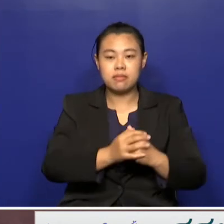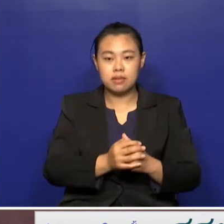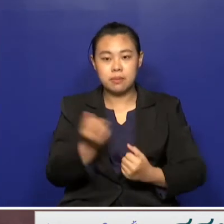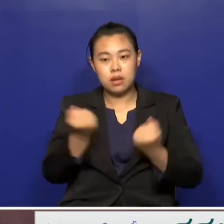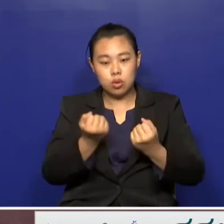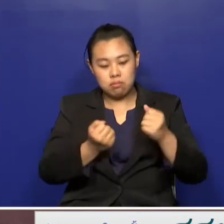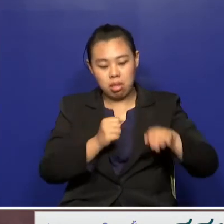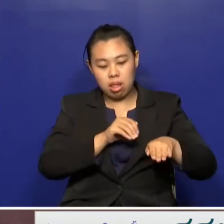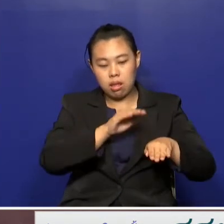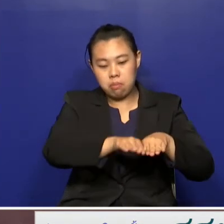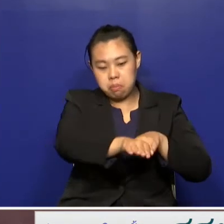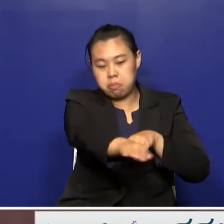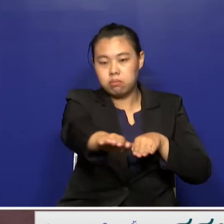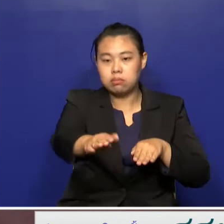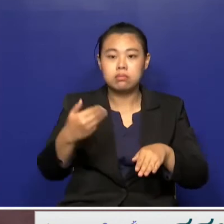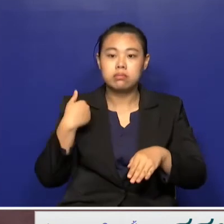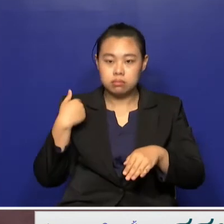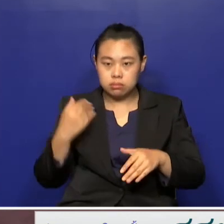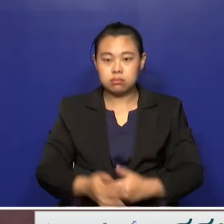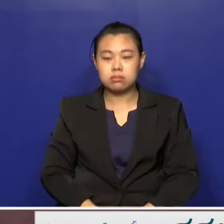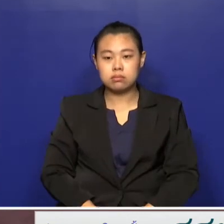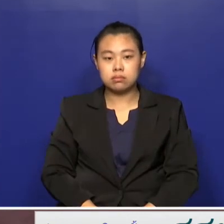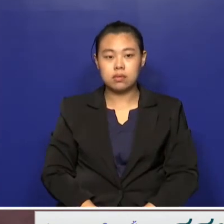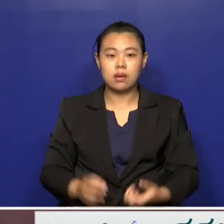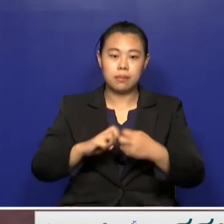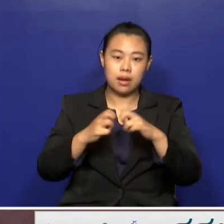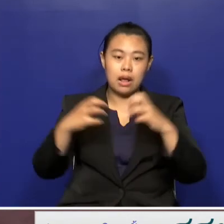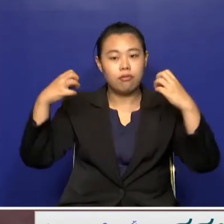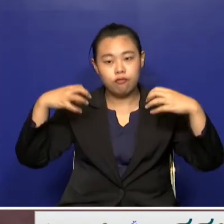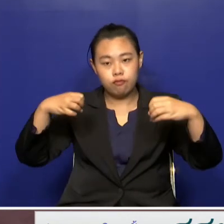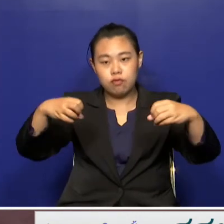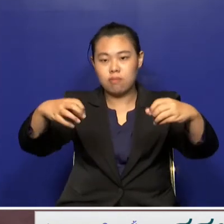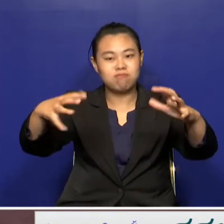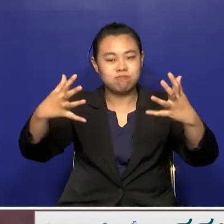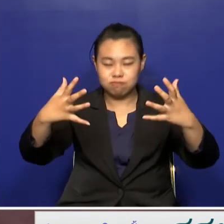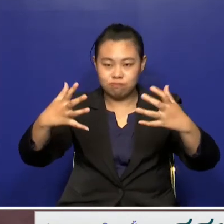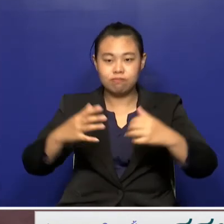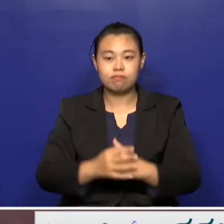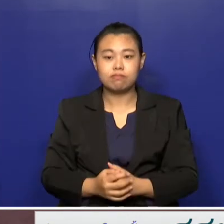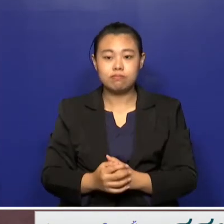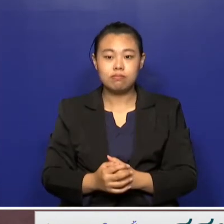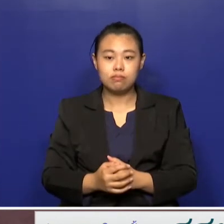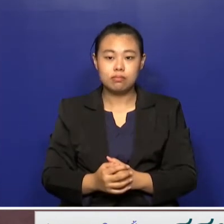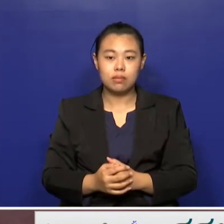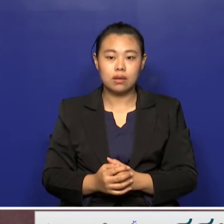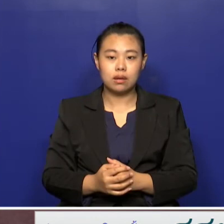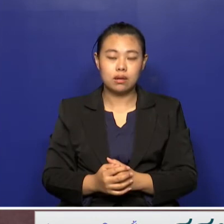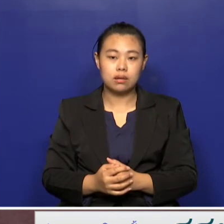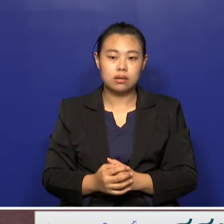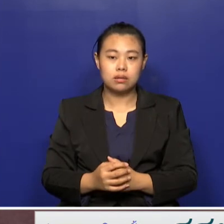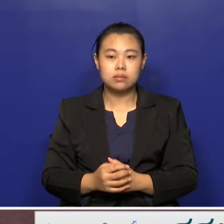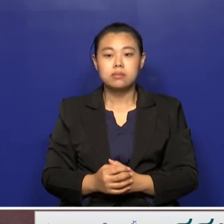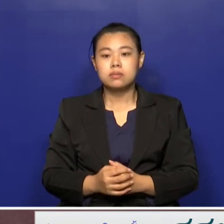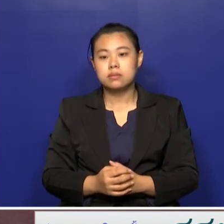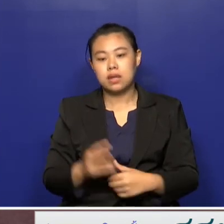มีปัญหาเรื่องไฟแสงสว่างนะคะมีการชำรุดเสียหายซึ่งขาดการดูแลหล